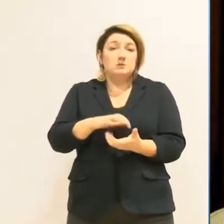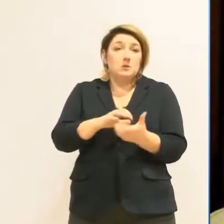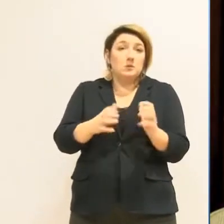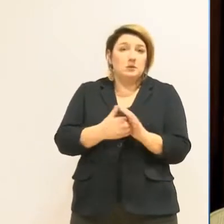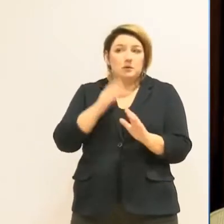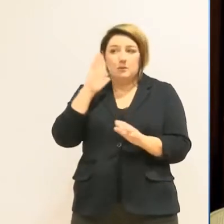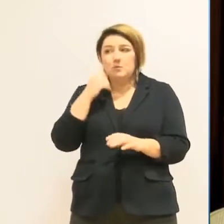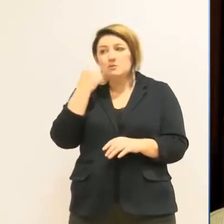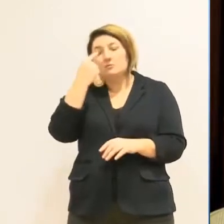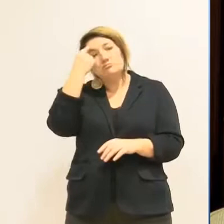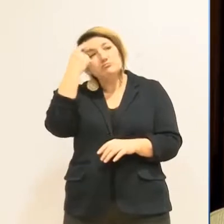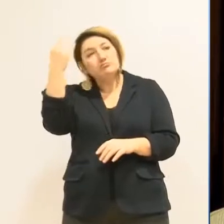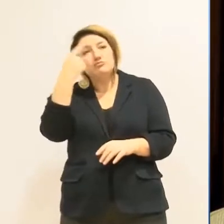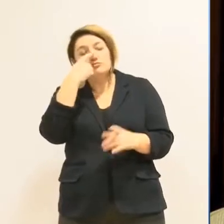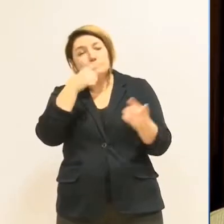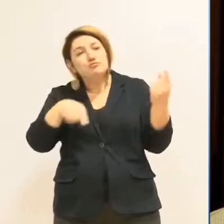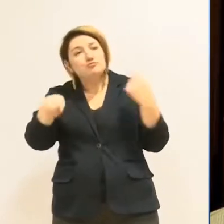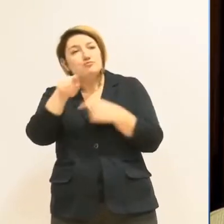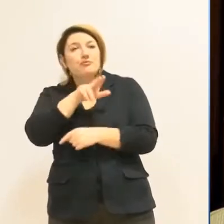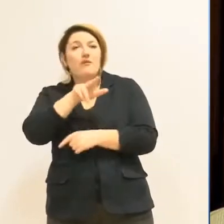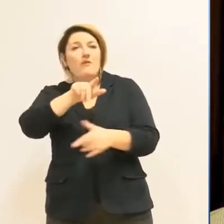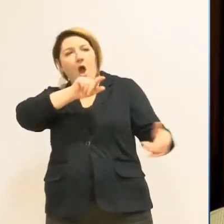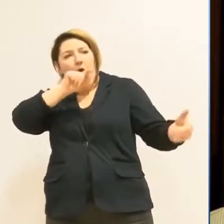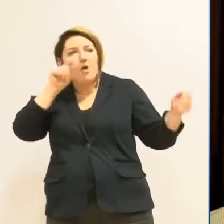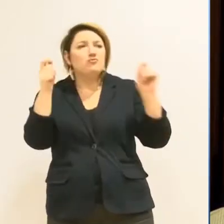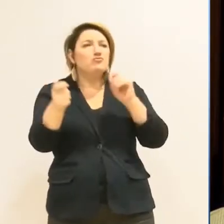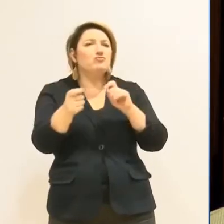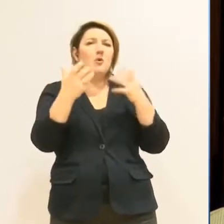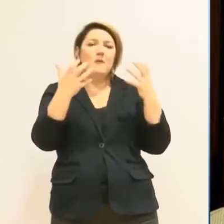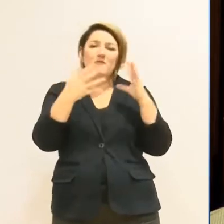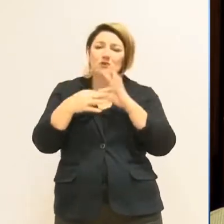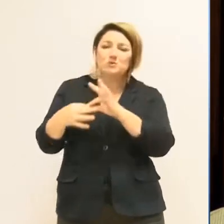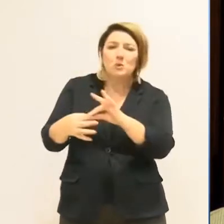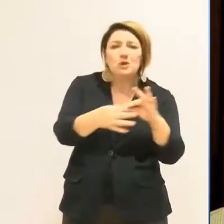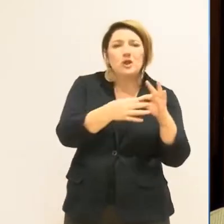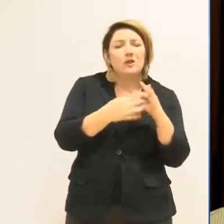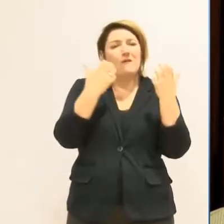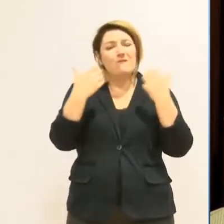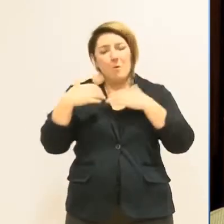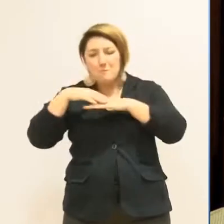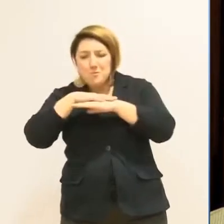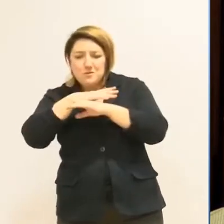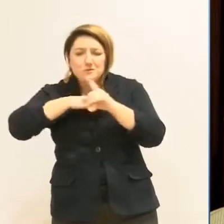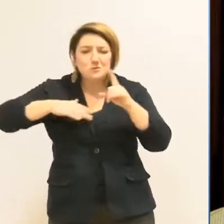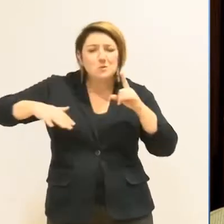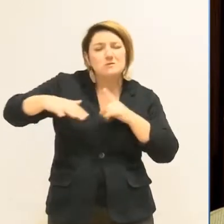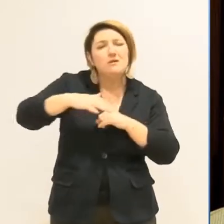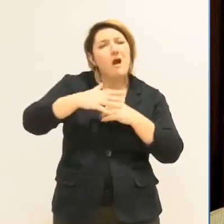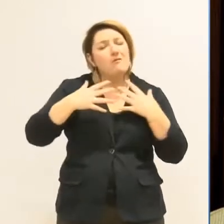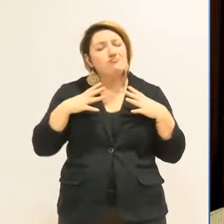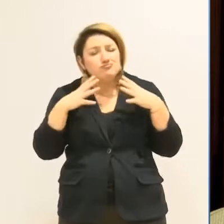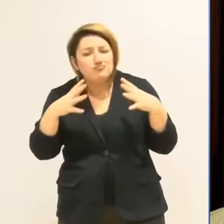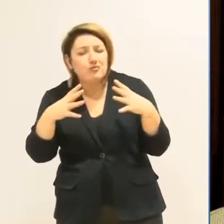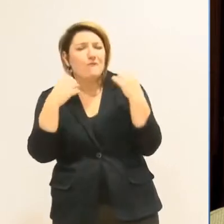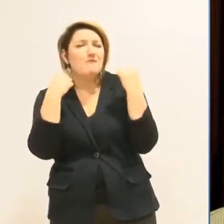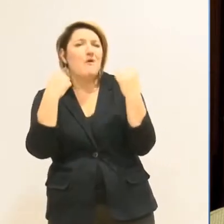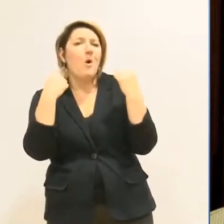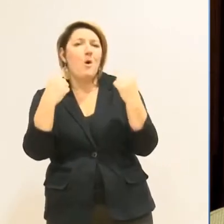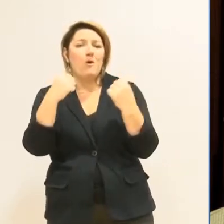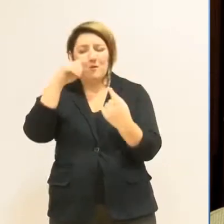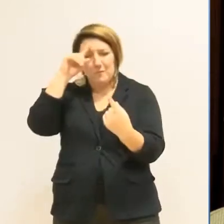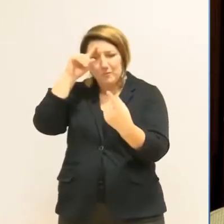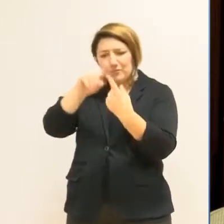virage, que vous affichez enfin une volonté forte en matière de solidarité avec des politiques sociales et d'accompagnement de la transition